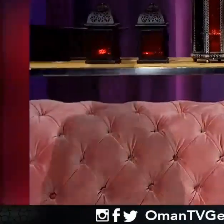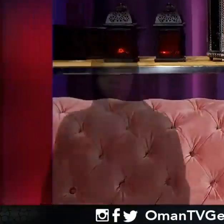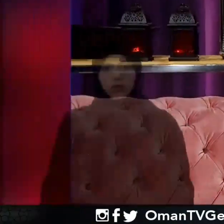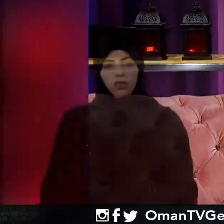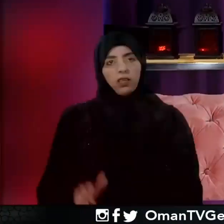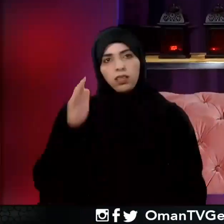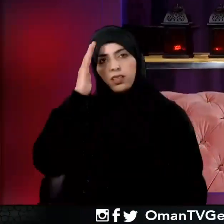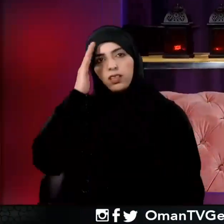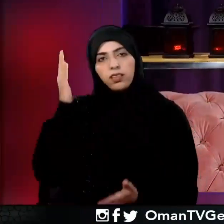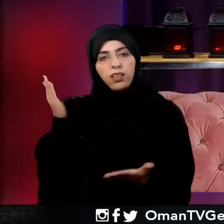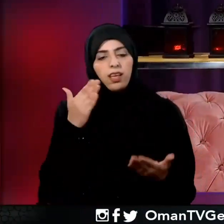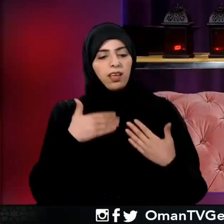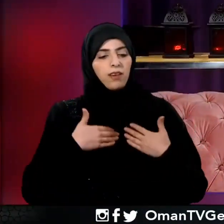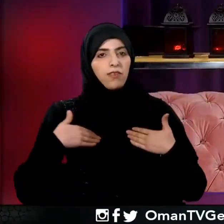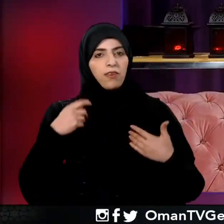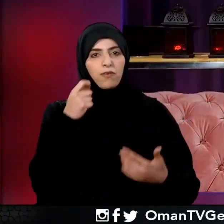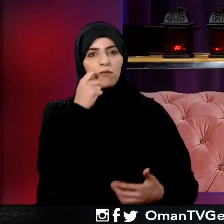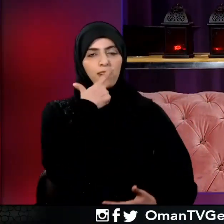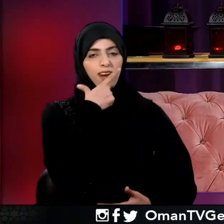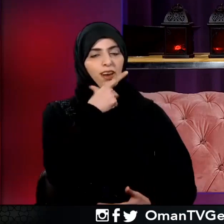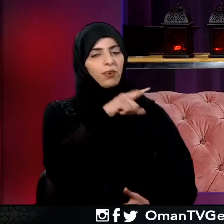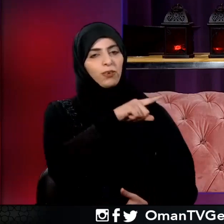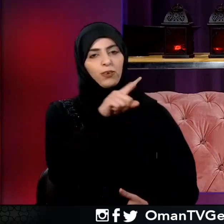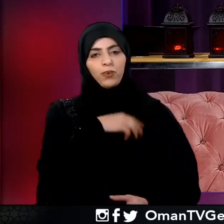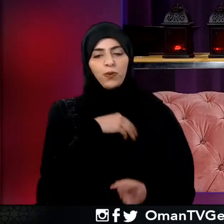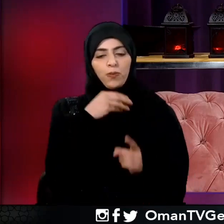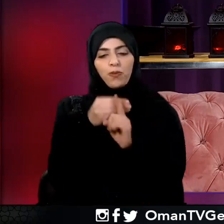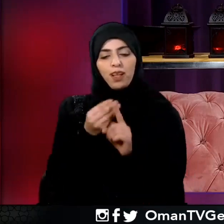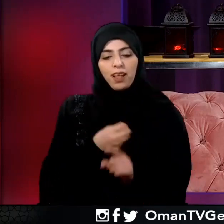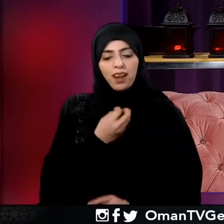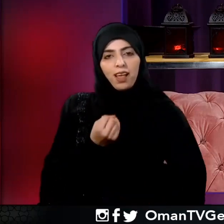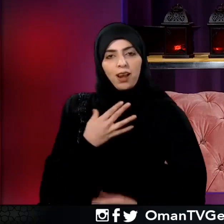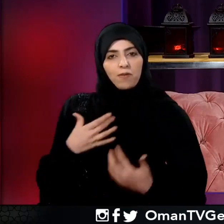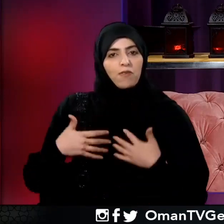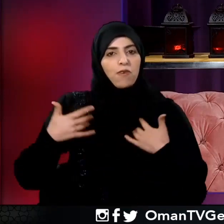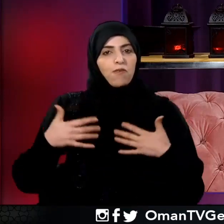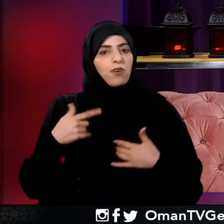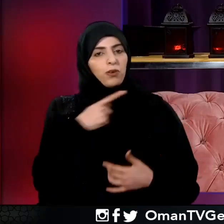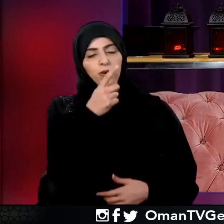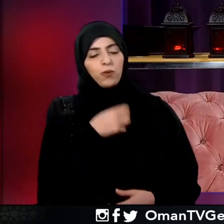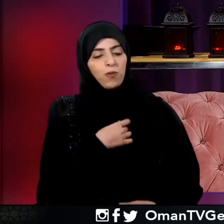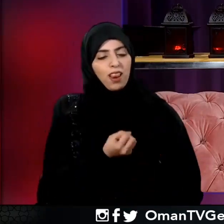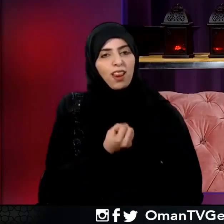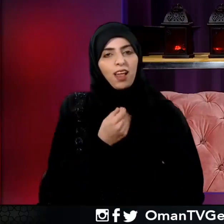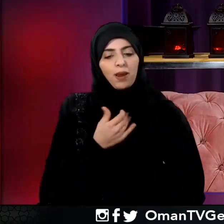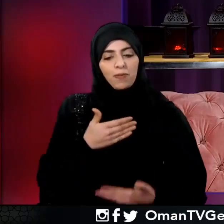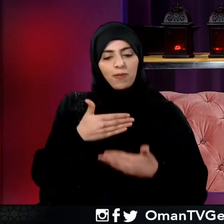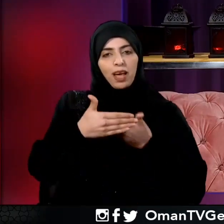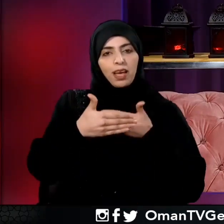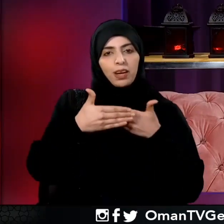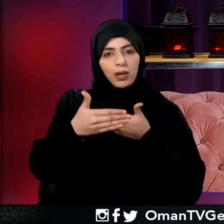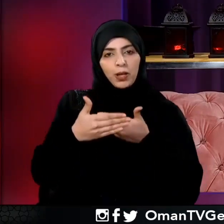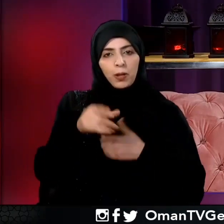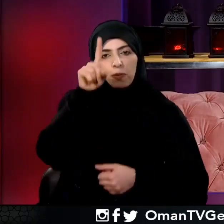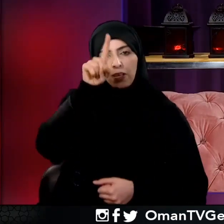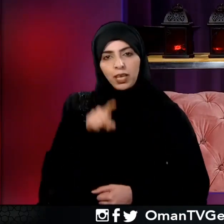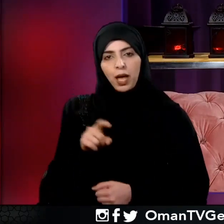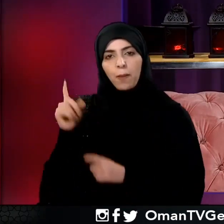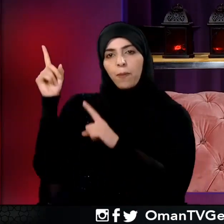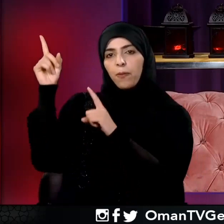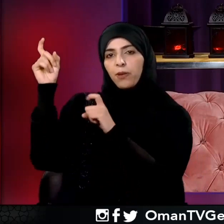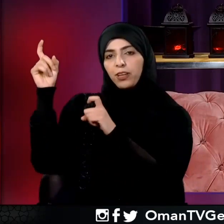لتحيا الفرحة والبسمة النقية، وحتى نحيي هذه الفرحة في قلوبنا ونحن مقبلين على أيام